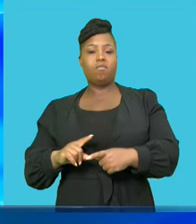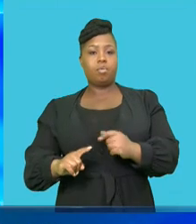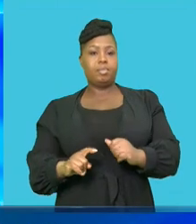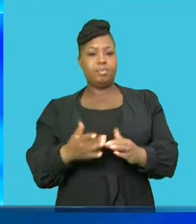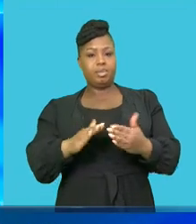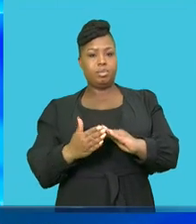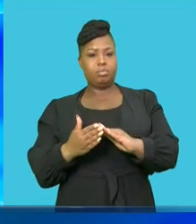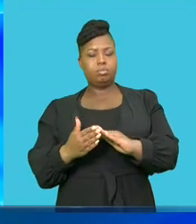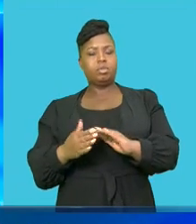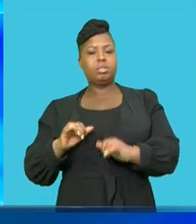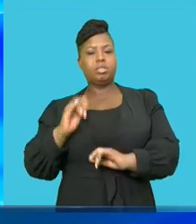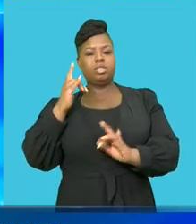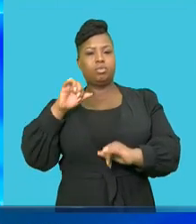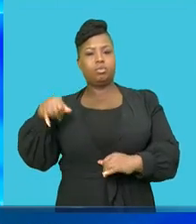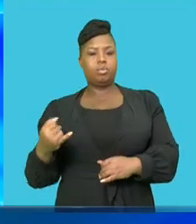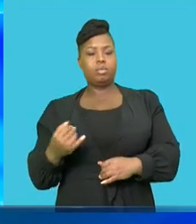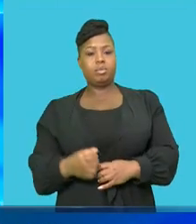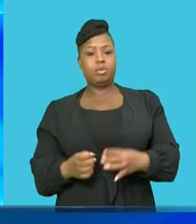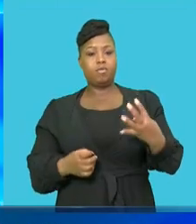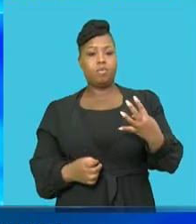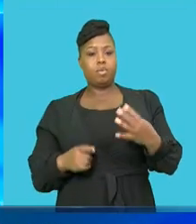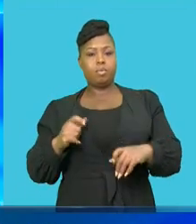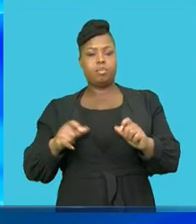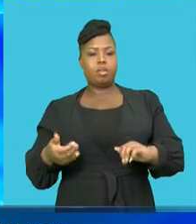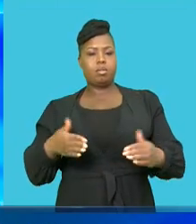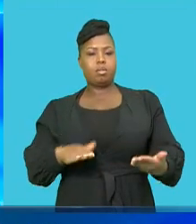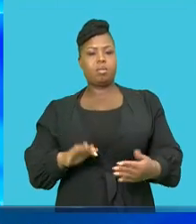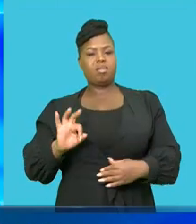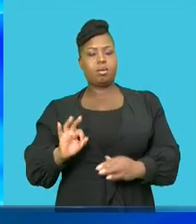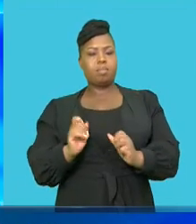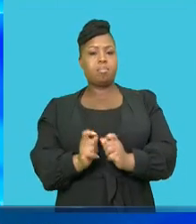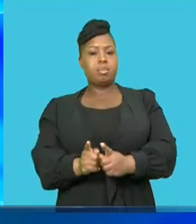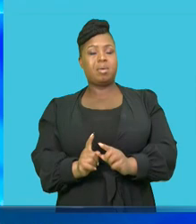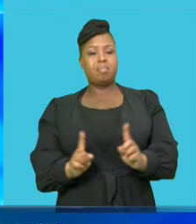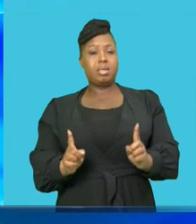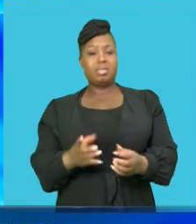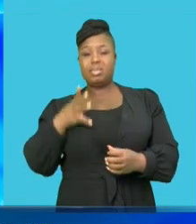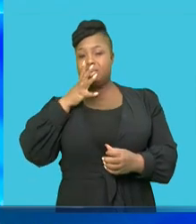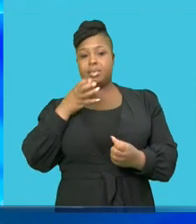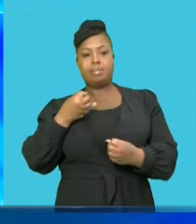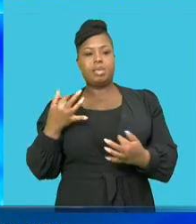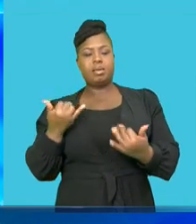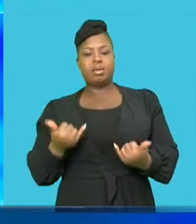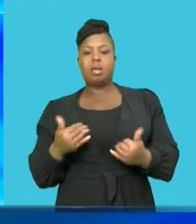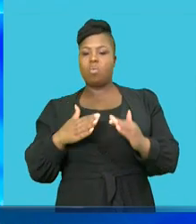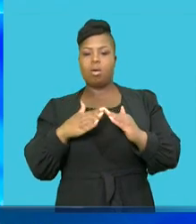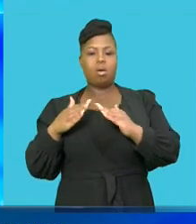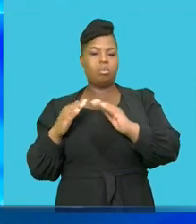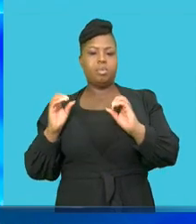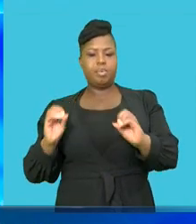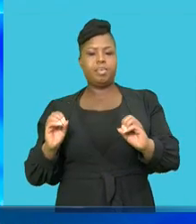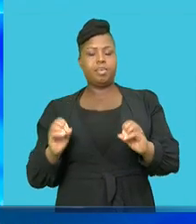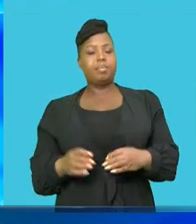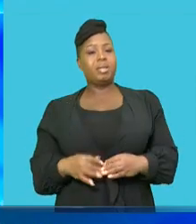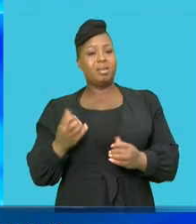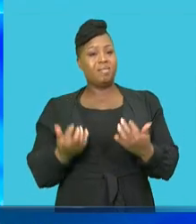wesixeko saseGoli. Abantu abane babhubhile, abathathu bonzakele kwaye inqwaba ishiyeke ingenamakhaya kumlilo